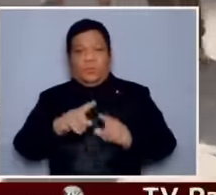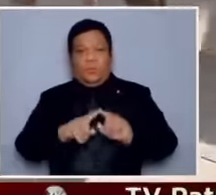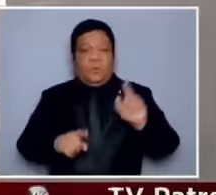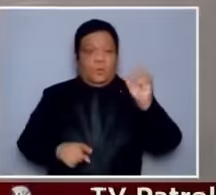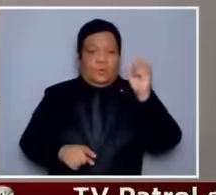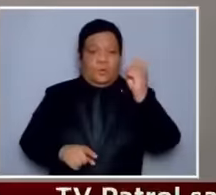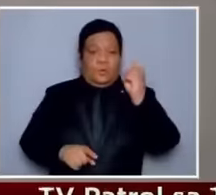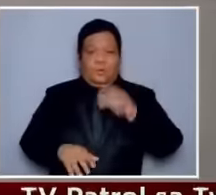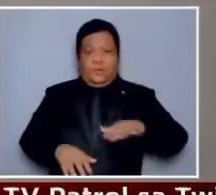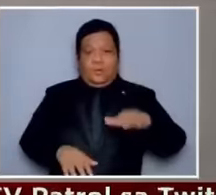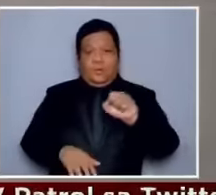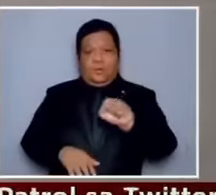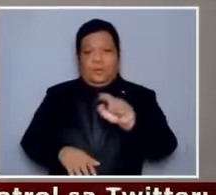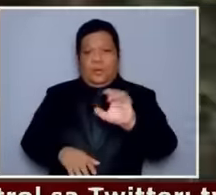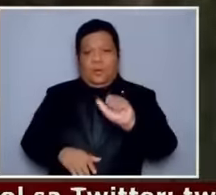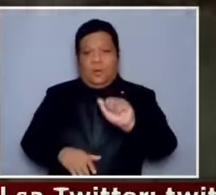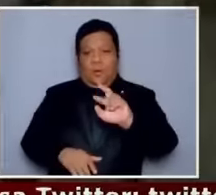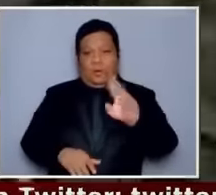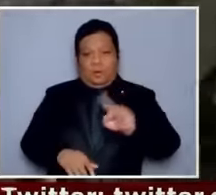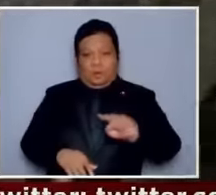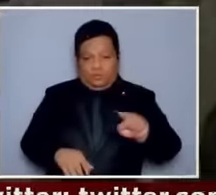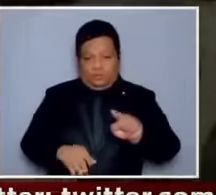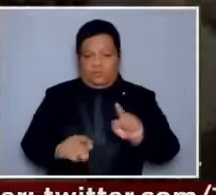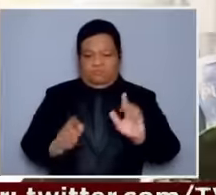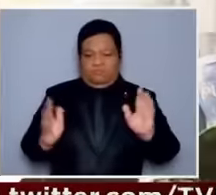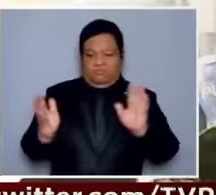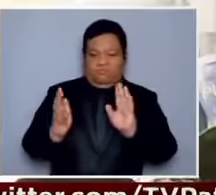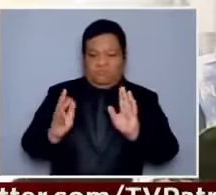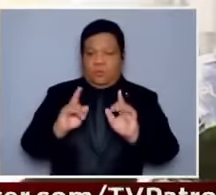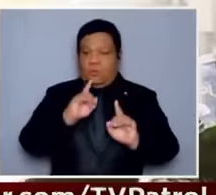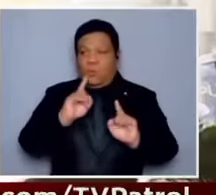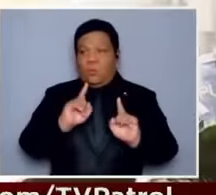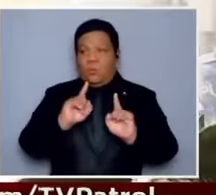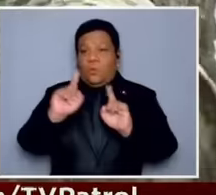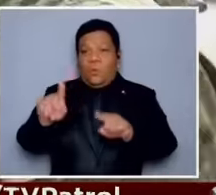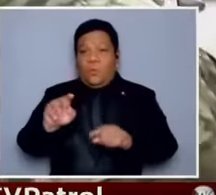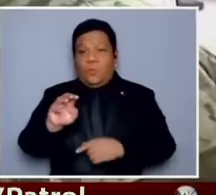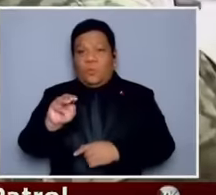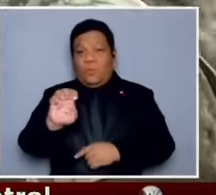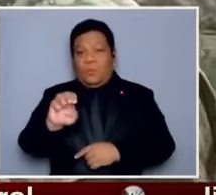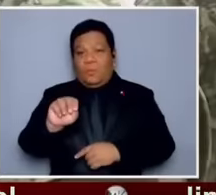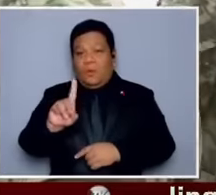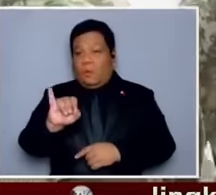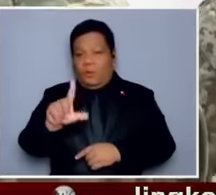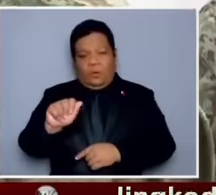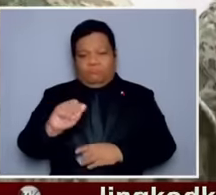pulis. Pati marcha papuntang Mindiola Peace Arch, hinarang din.